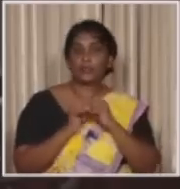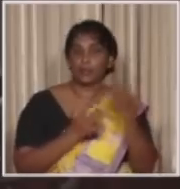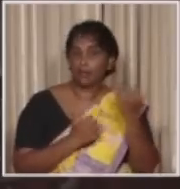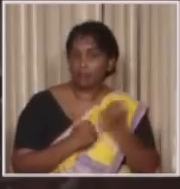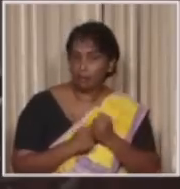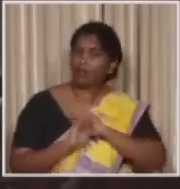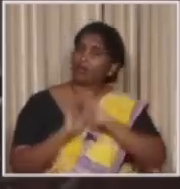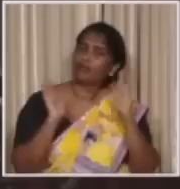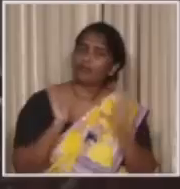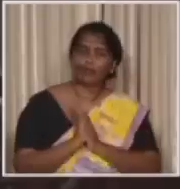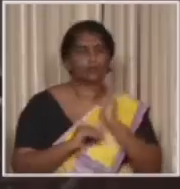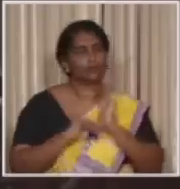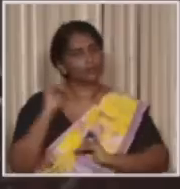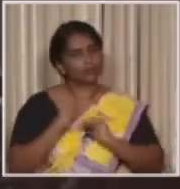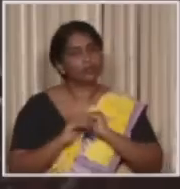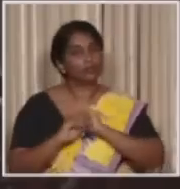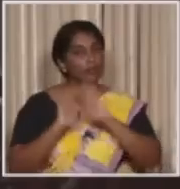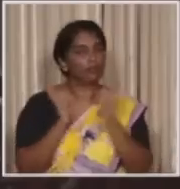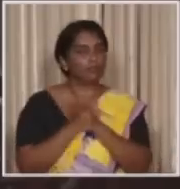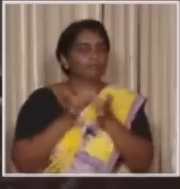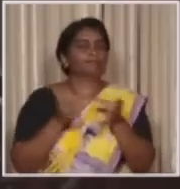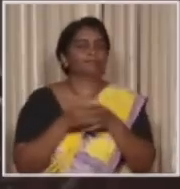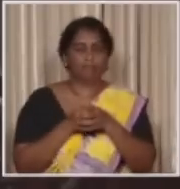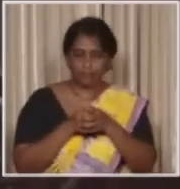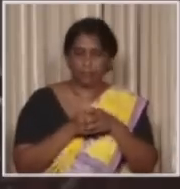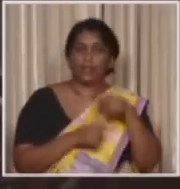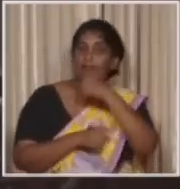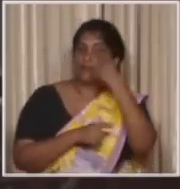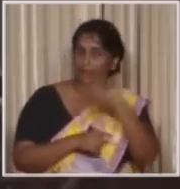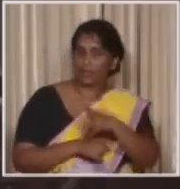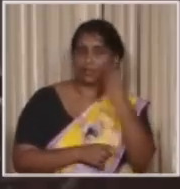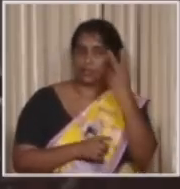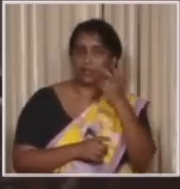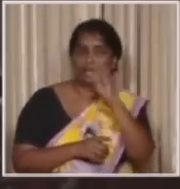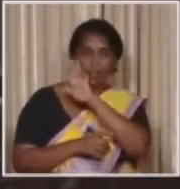මේ සියලු ක්‍රියාමාර්ග මේකට ගැට ගැහිලා තියෙනවා. එනිසා